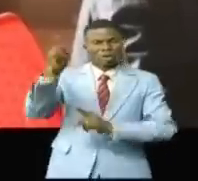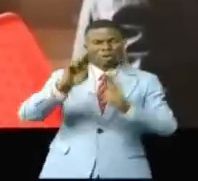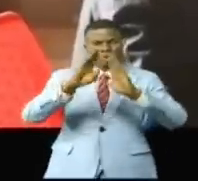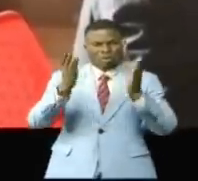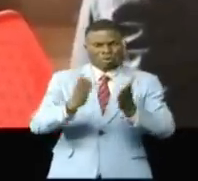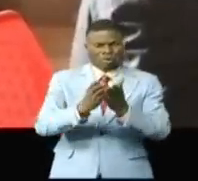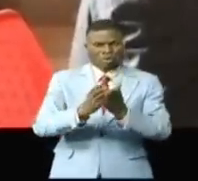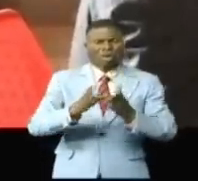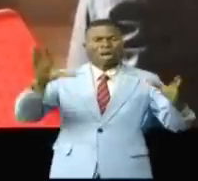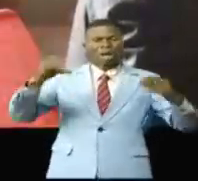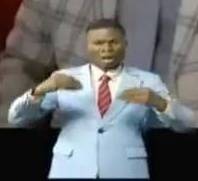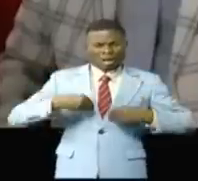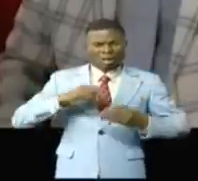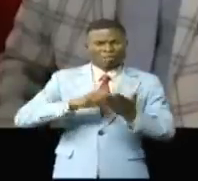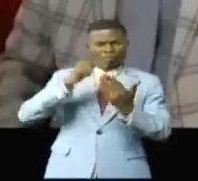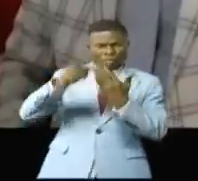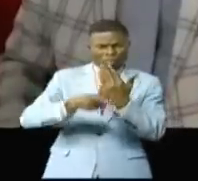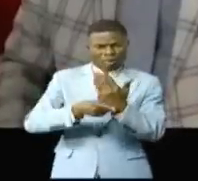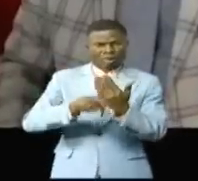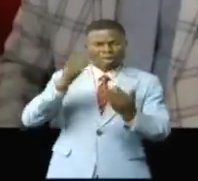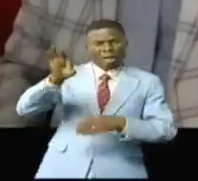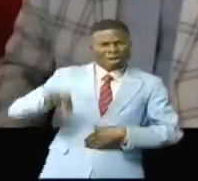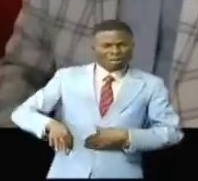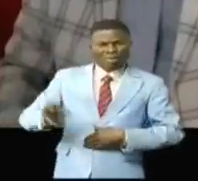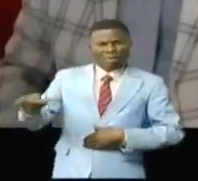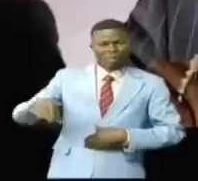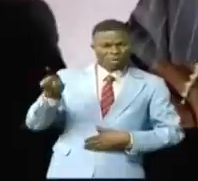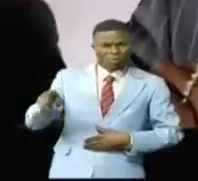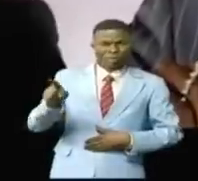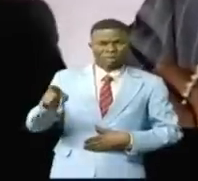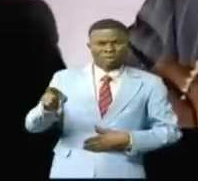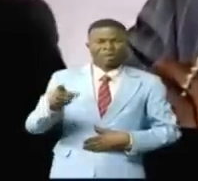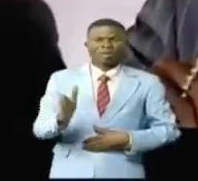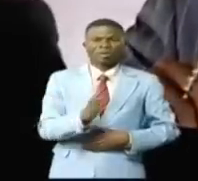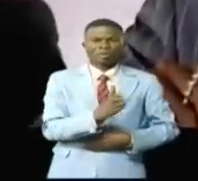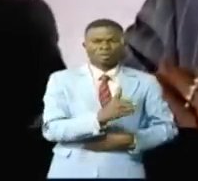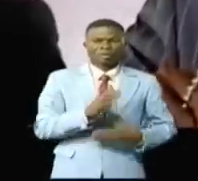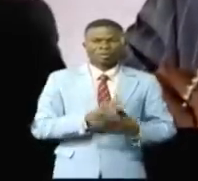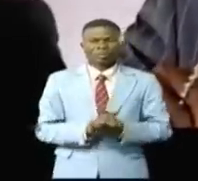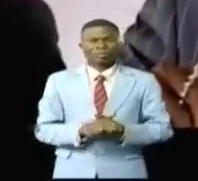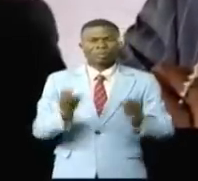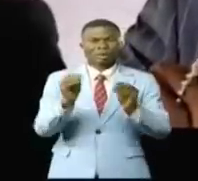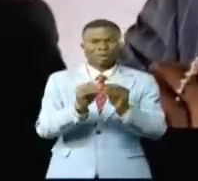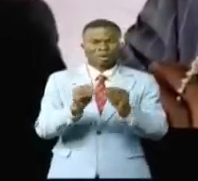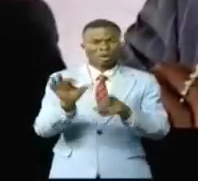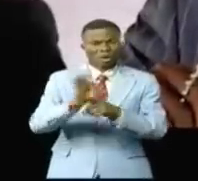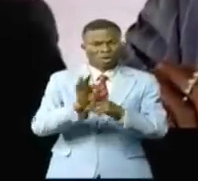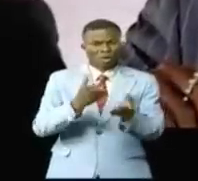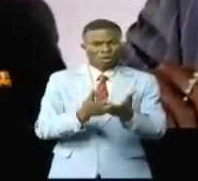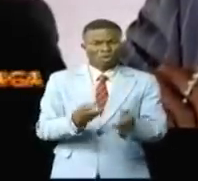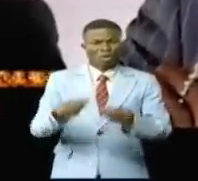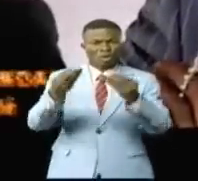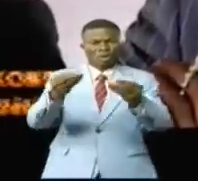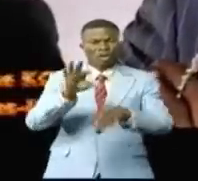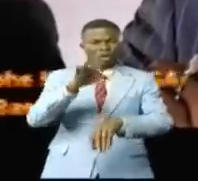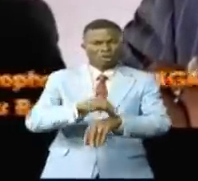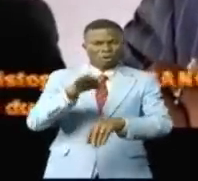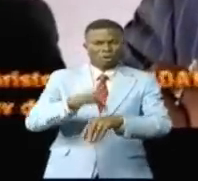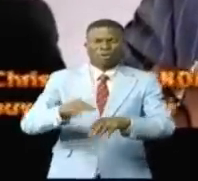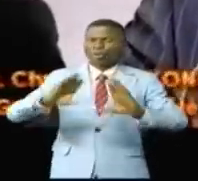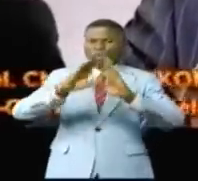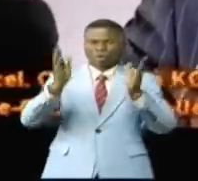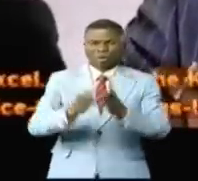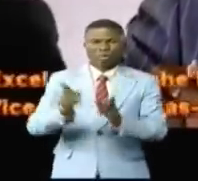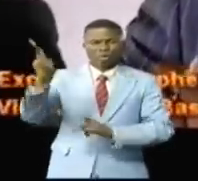de s'approprier de ces programmes pour l'intérêt de cette dernière. Cet atelier offre une opportunité à toute